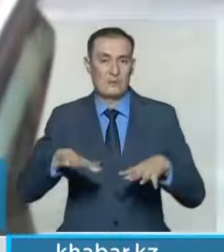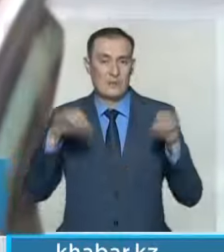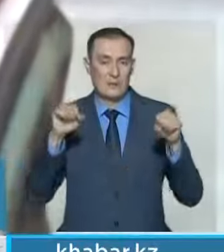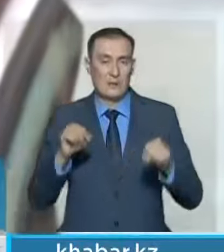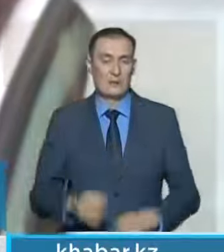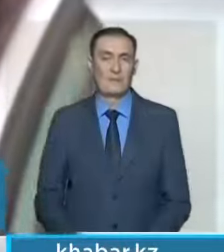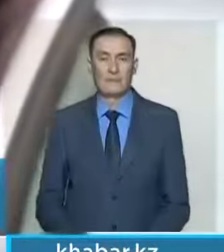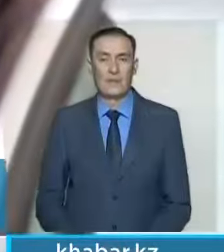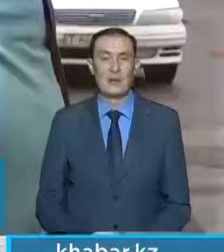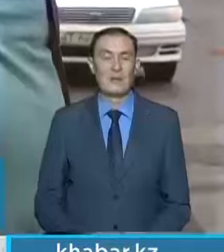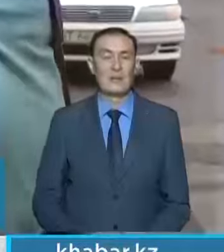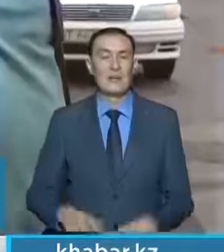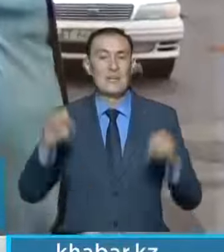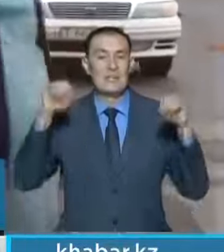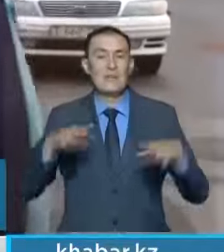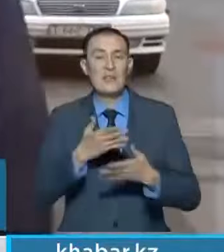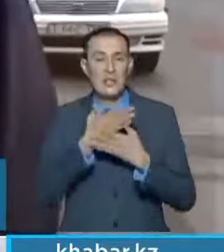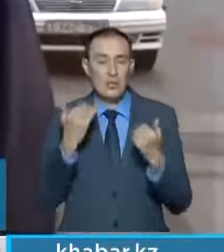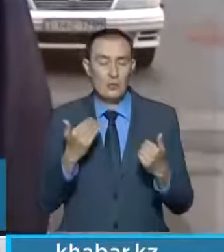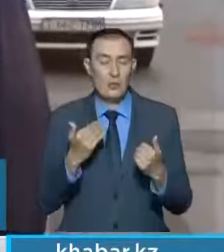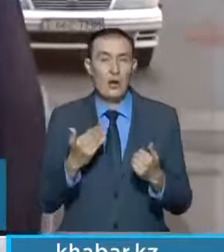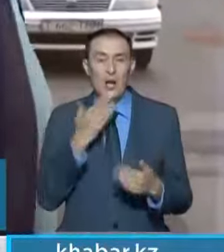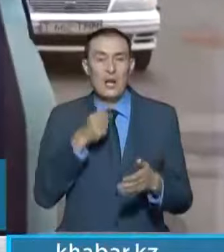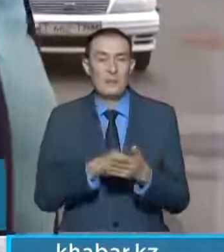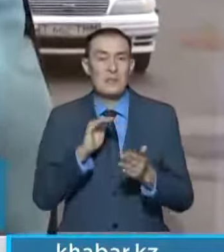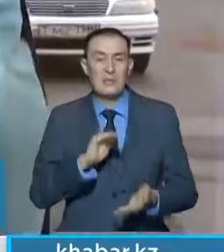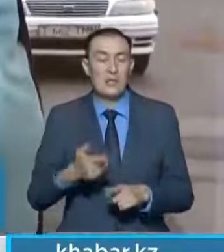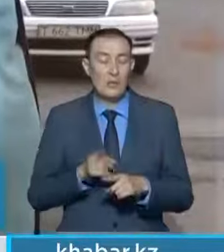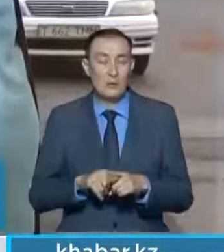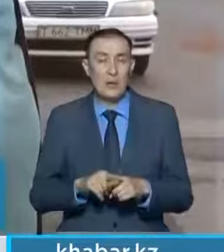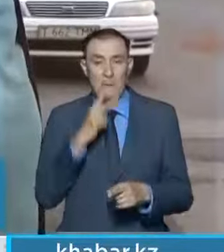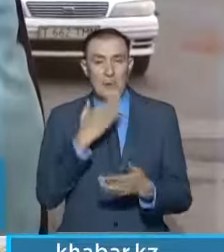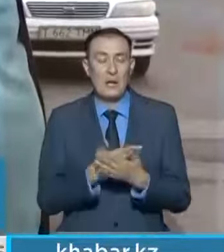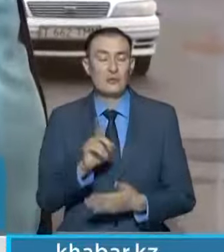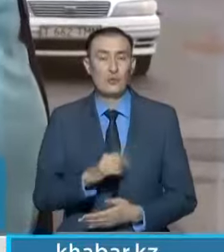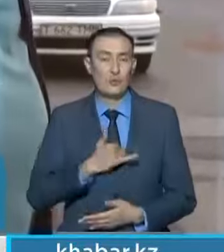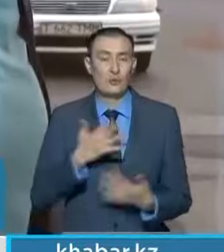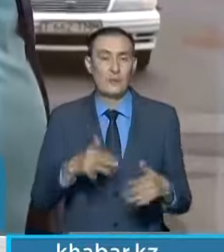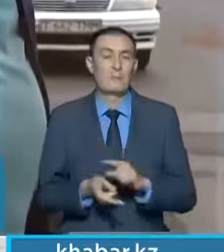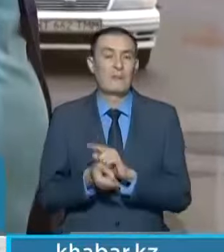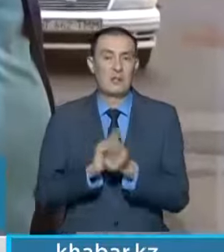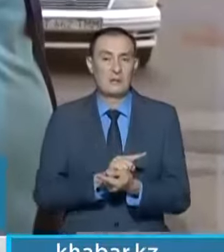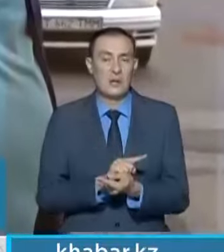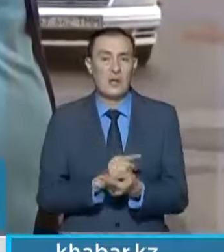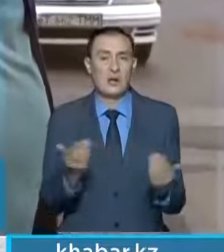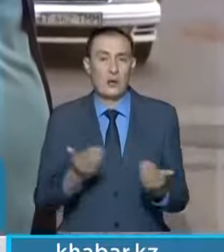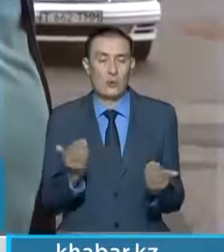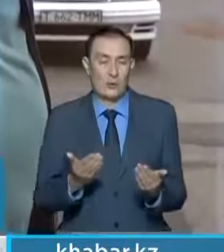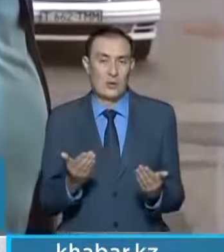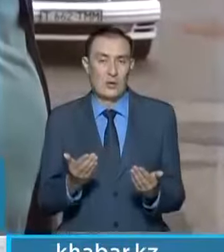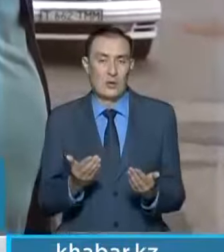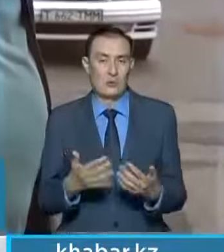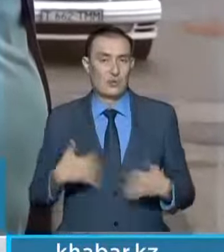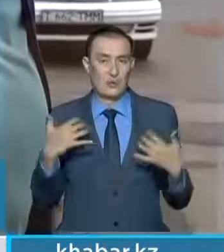дети маленькие, света нету, кормить нечем, воду греть нечем. Люди сидят, показывают, это что, мы уже превращаемся в какой-то обезьянник.